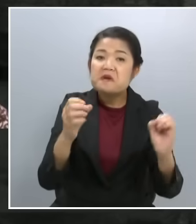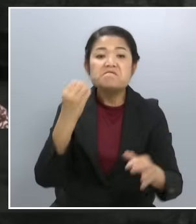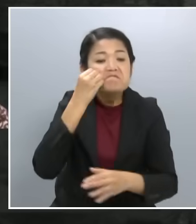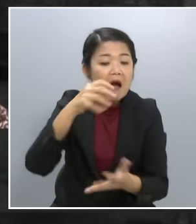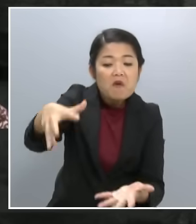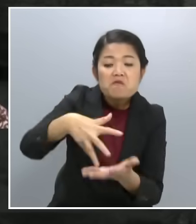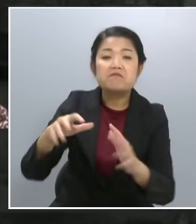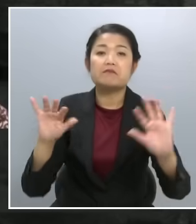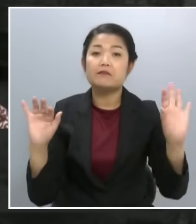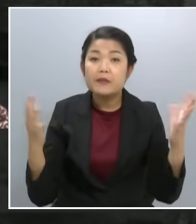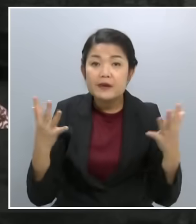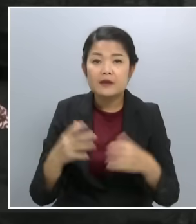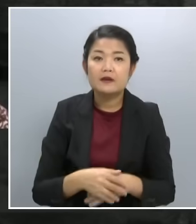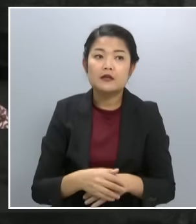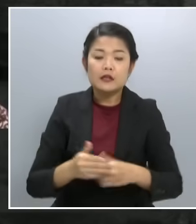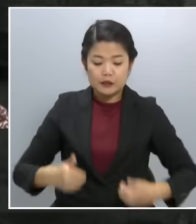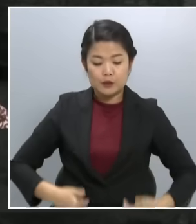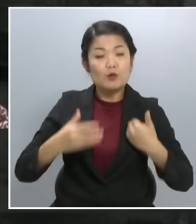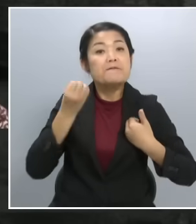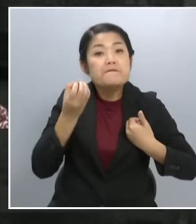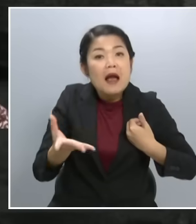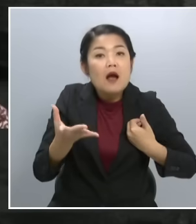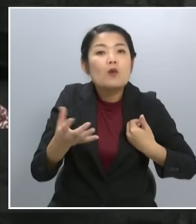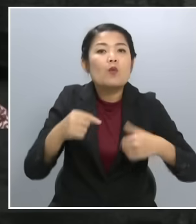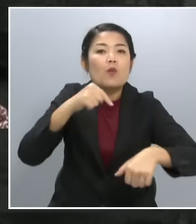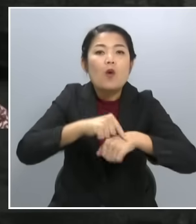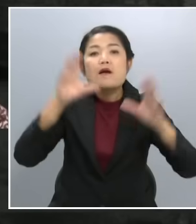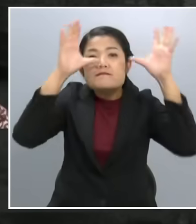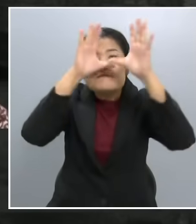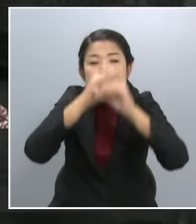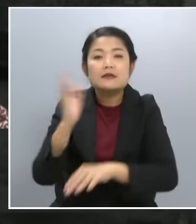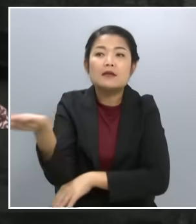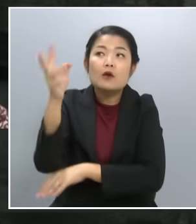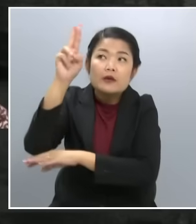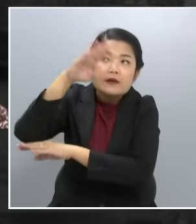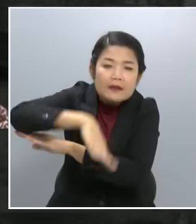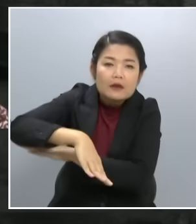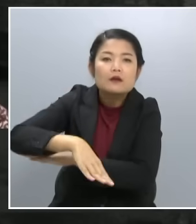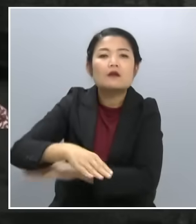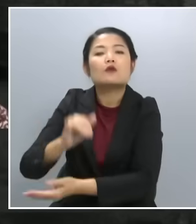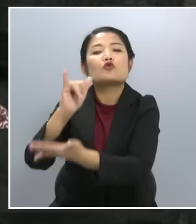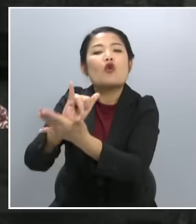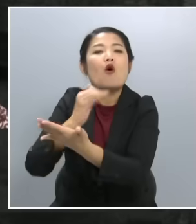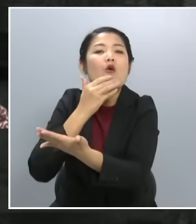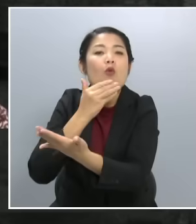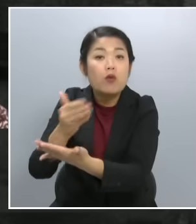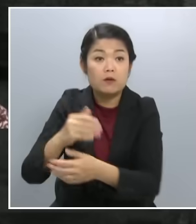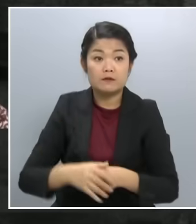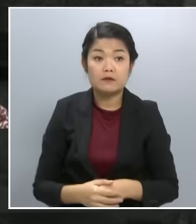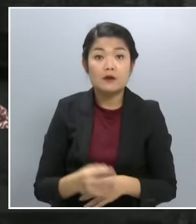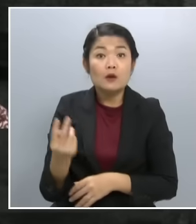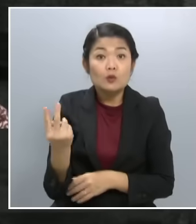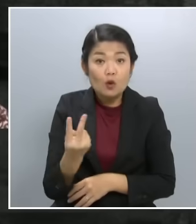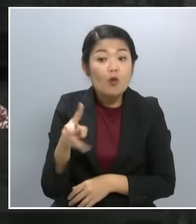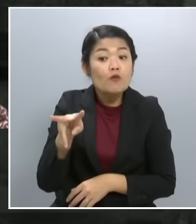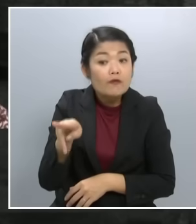แม่เลยแล้วก็ชอบใช้ชีวิตส่วนใหญ่เนี่ยในเวลากลางคืนกลางวันเนี่ยก็นอนกันอย่างเดียวส่วนเรื่องของความสัมพันธ์ของลูกชายกับ